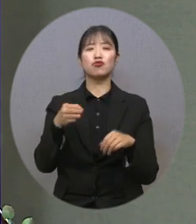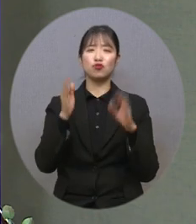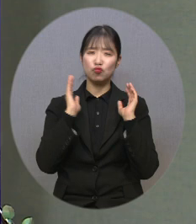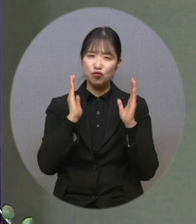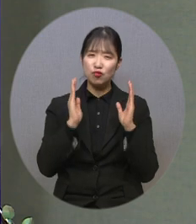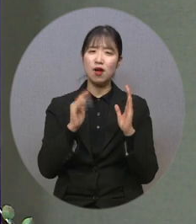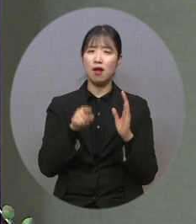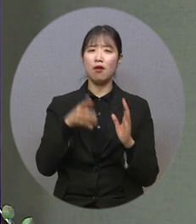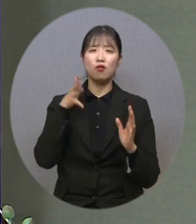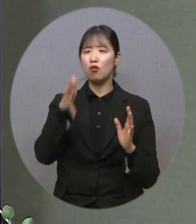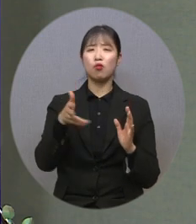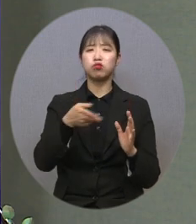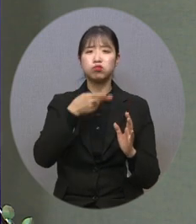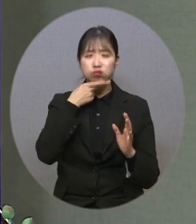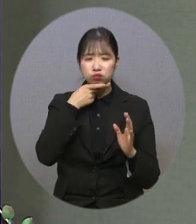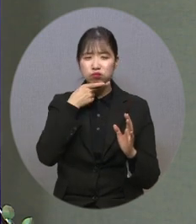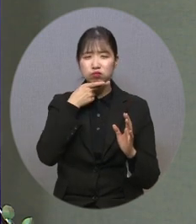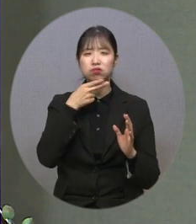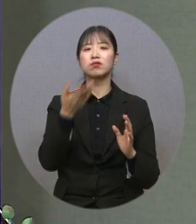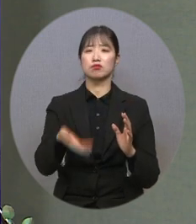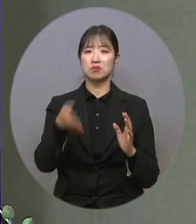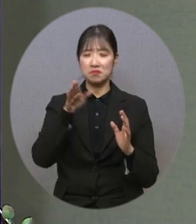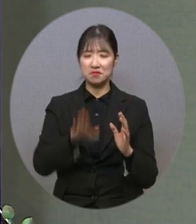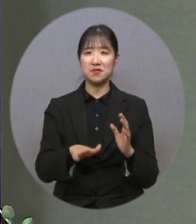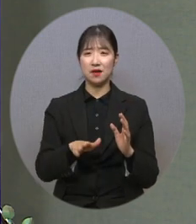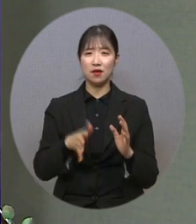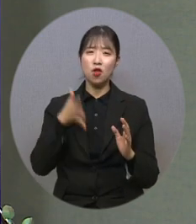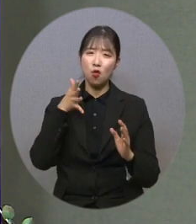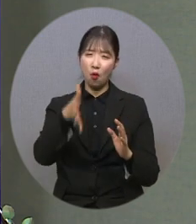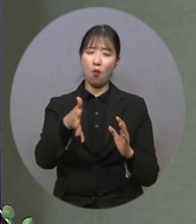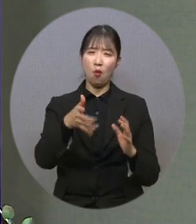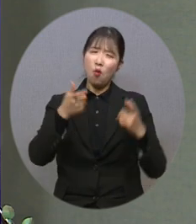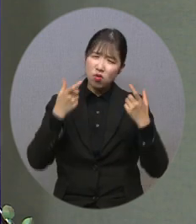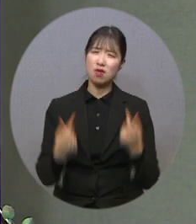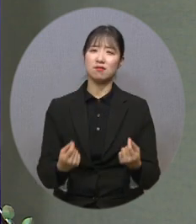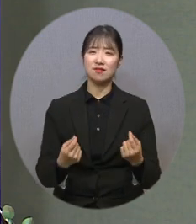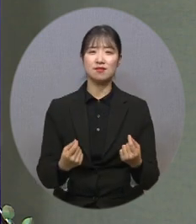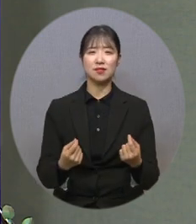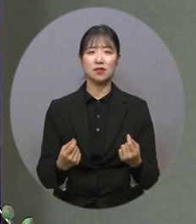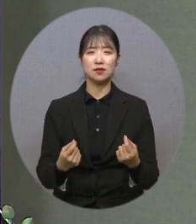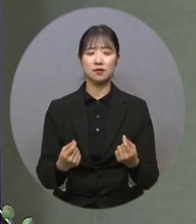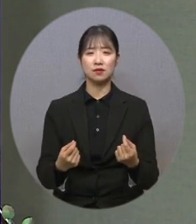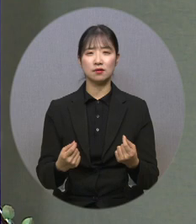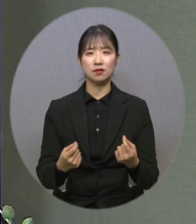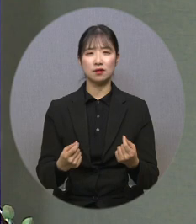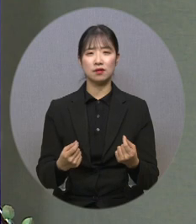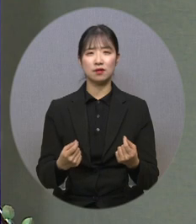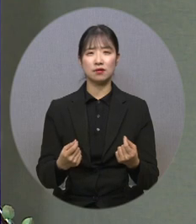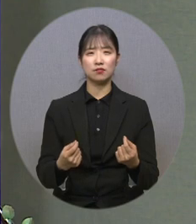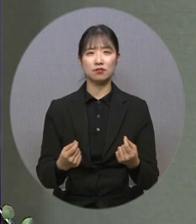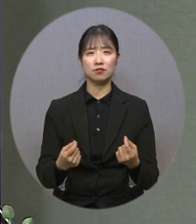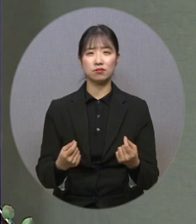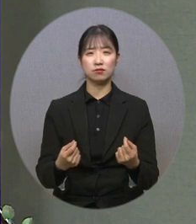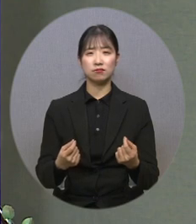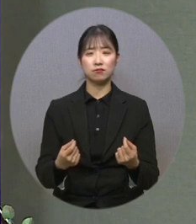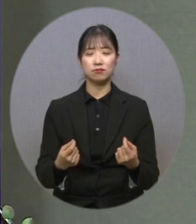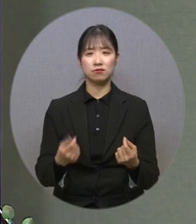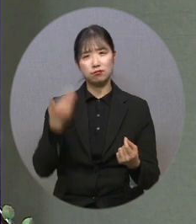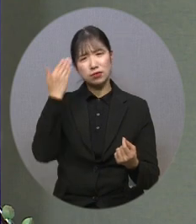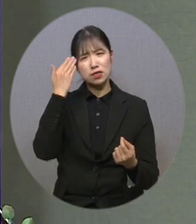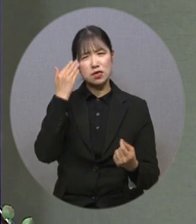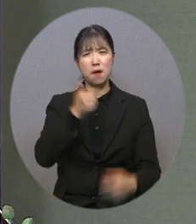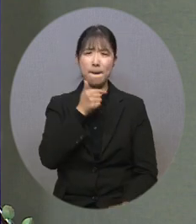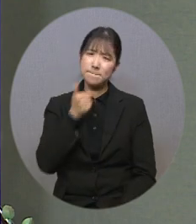네. 깊은 비전문인데도 전공 같은 네. 이런 그